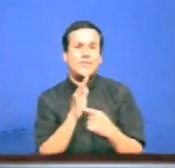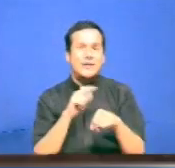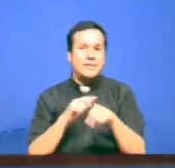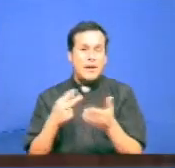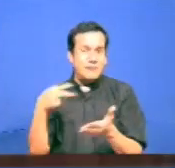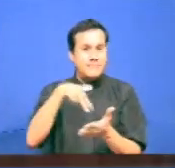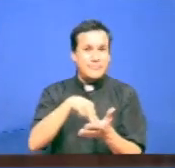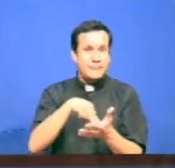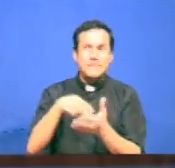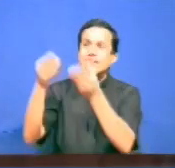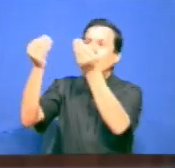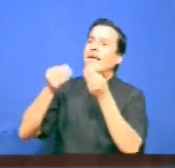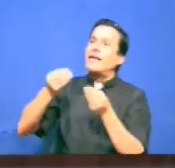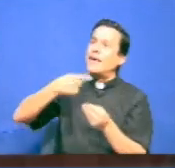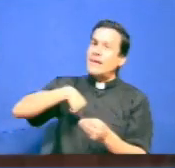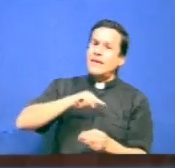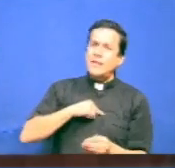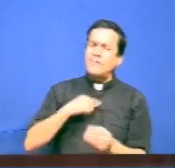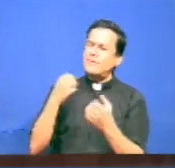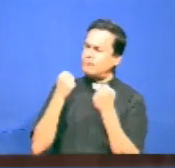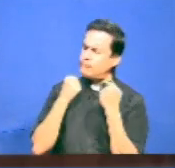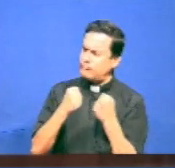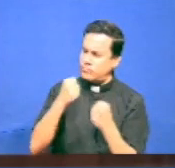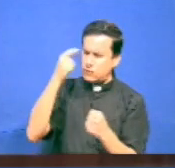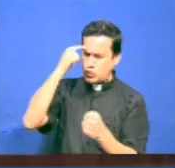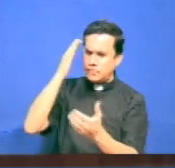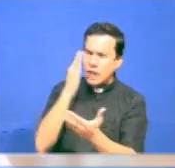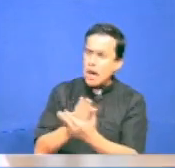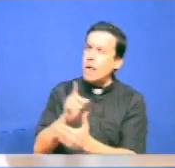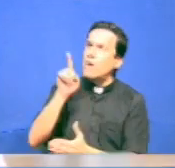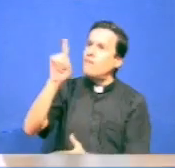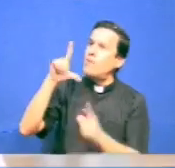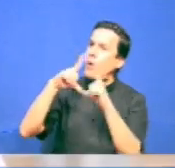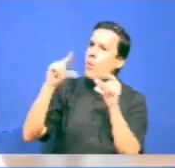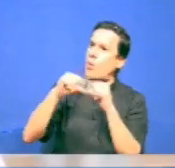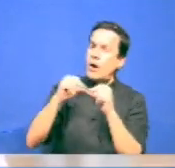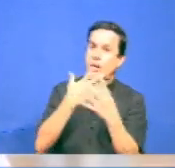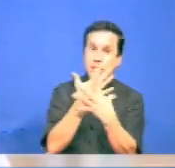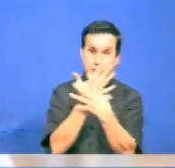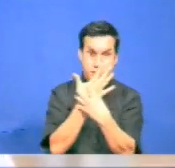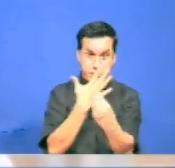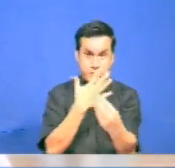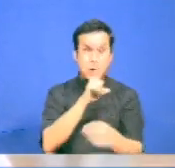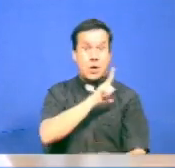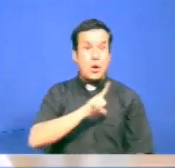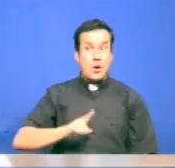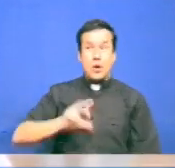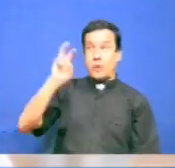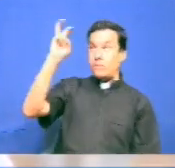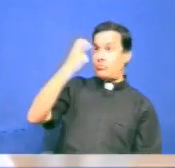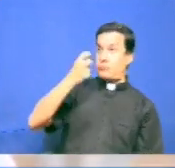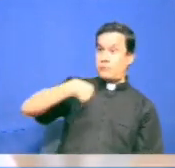Utupe sisi neema ya kuamini ufufuko wako. Bwana utusikie. Tunakuomba